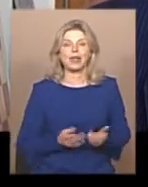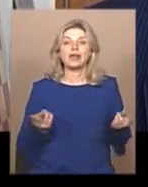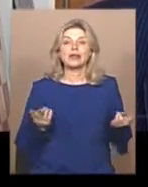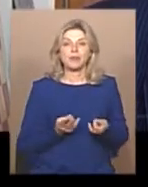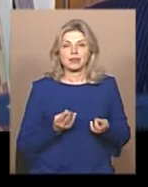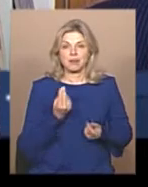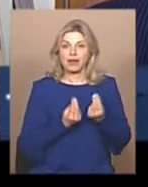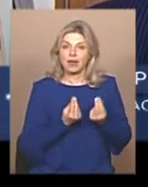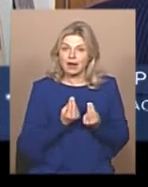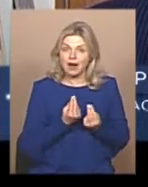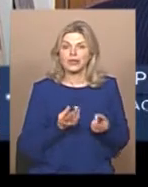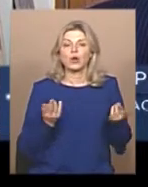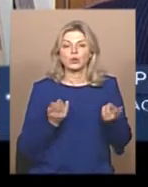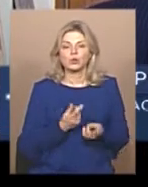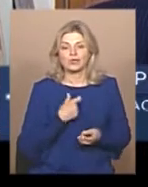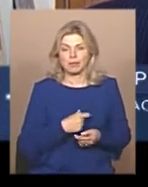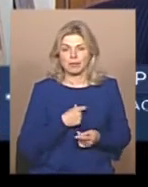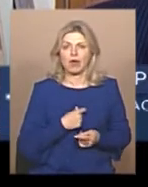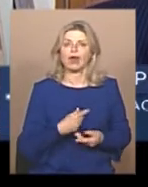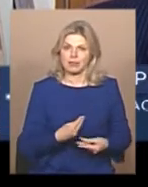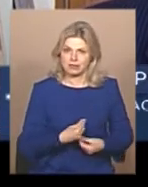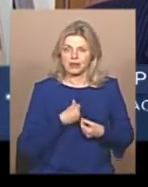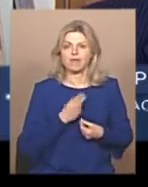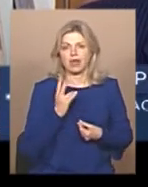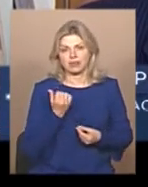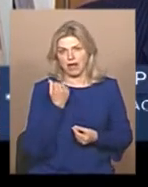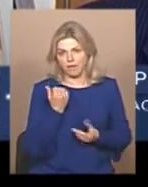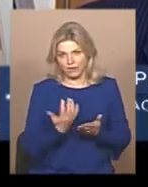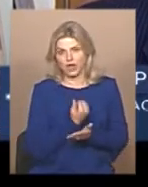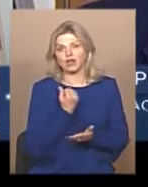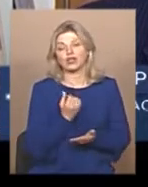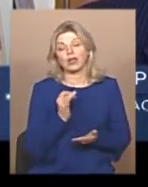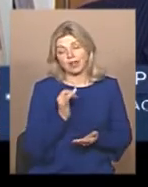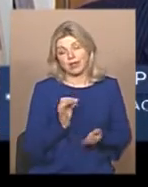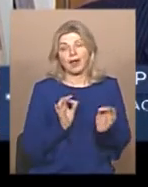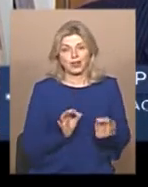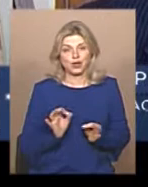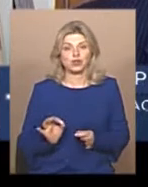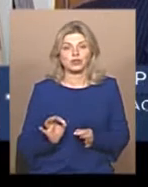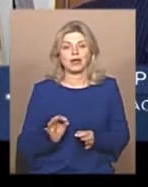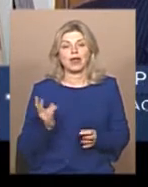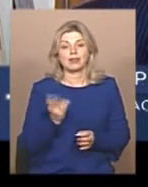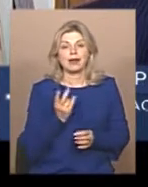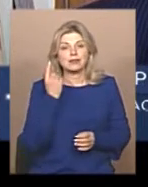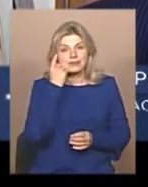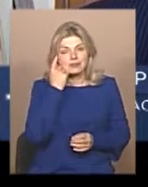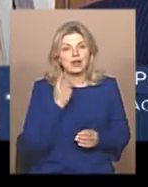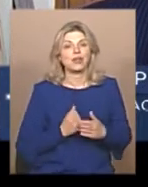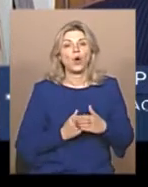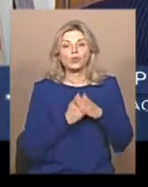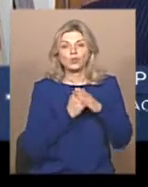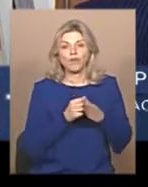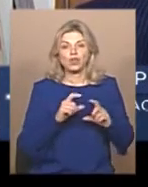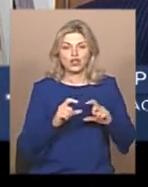играть, необходимо себя настраивать только на выигрыш. Ну и, конечно, надо знать основы